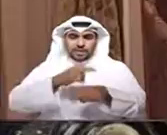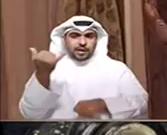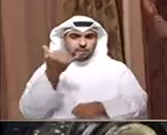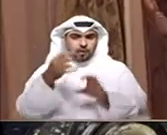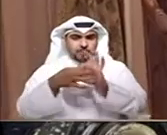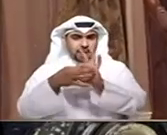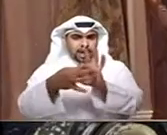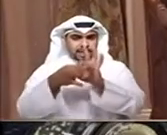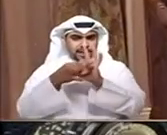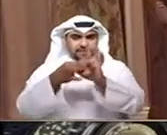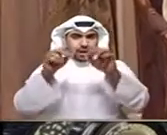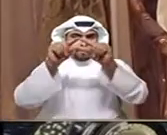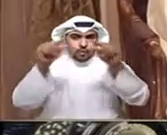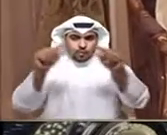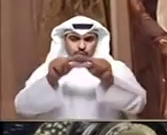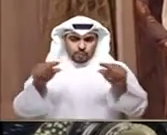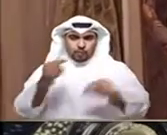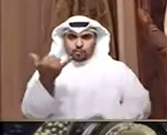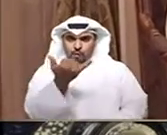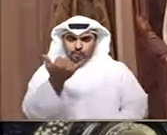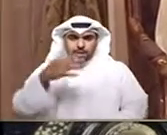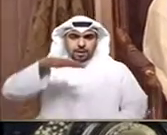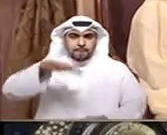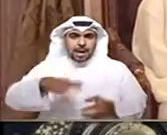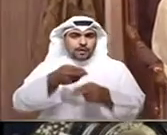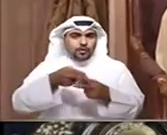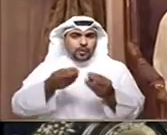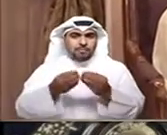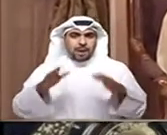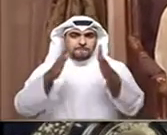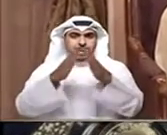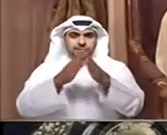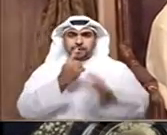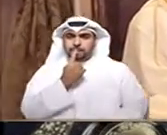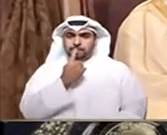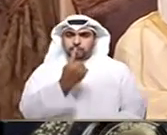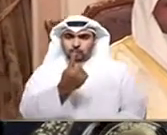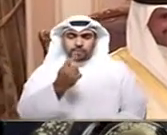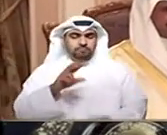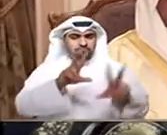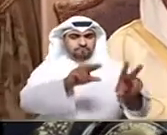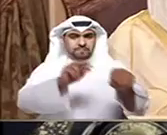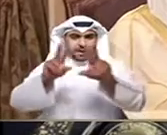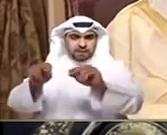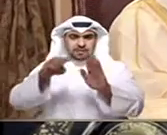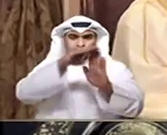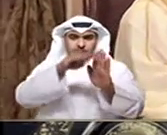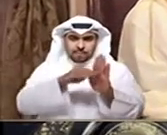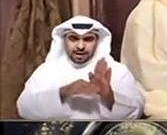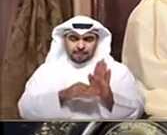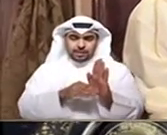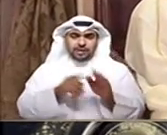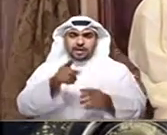للقضايا والملفات المزمع نقاشها في مؤتمر الاتحاد البرلماني الدولي المقرر عقده في صربيا أكتوبر